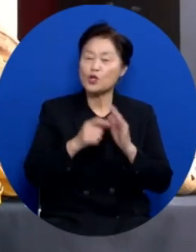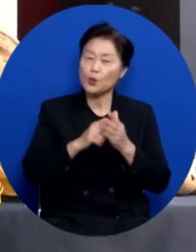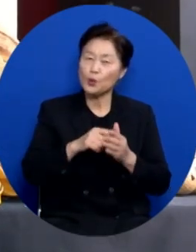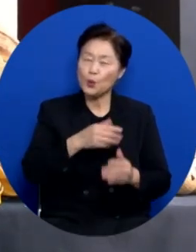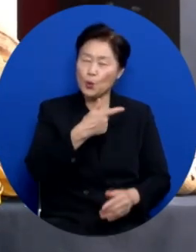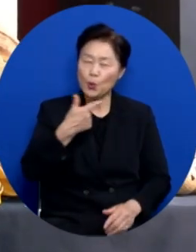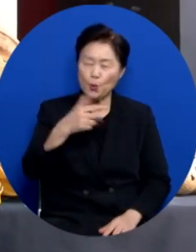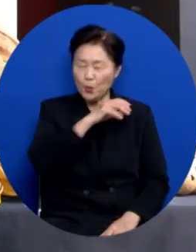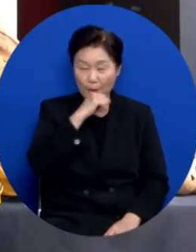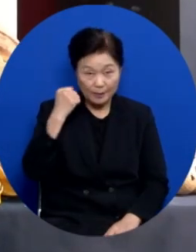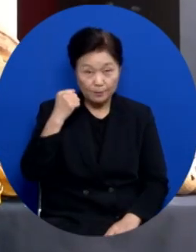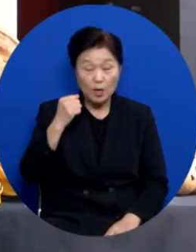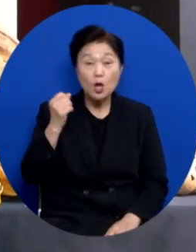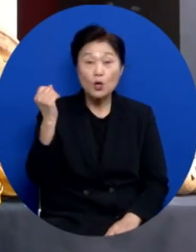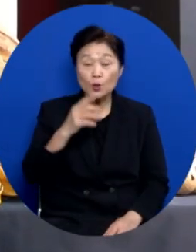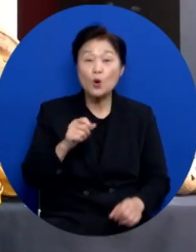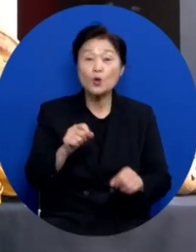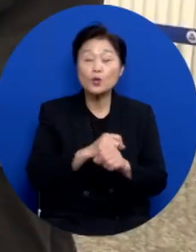특별한 이유는 또 있습니다.